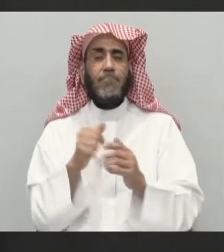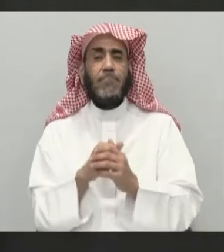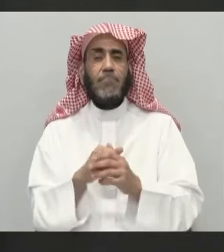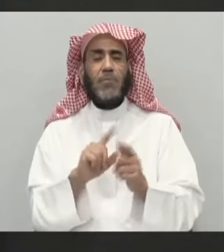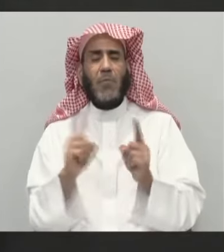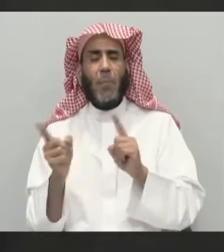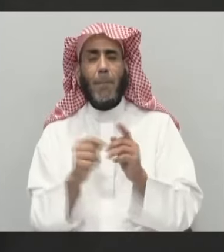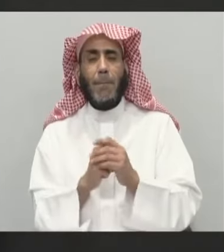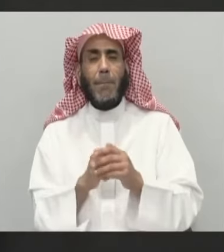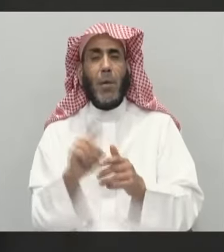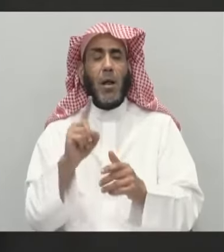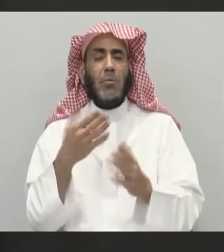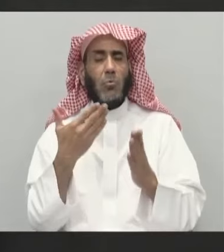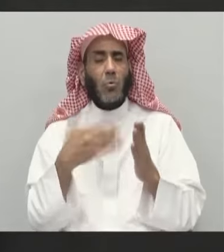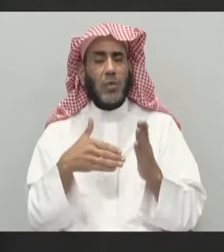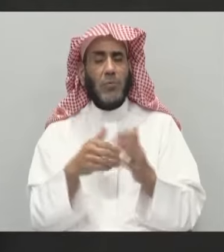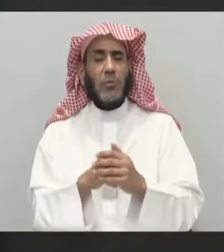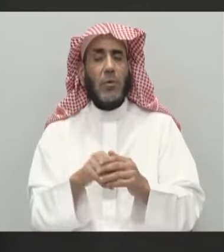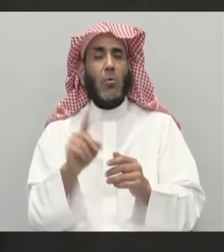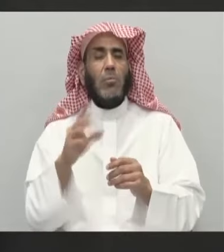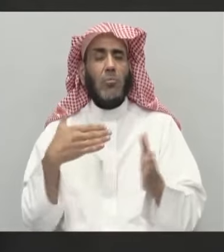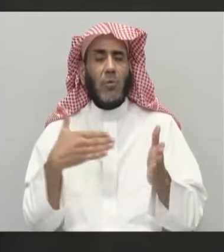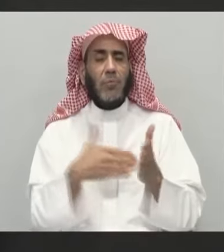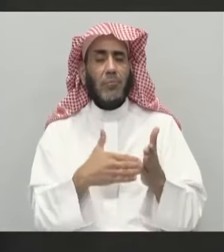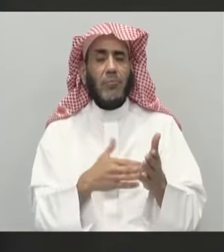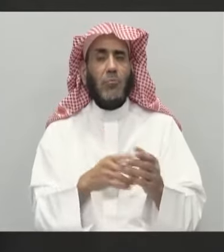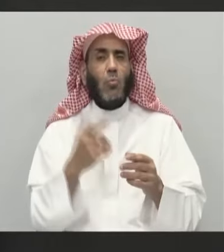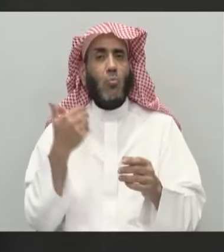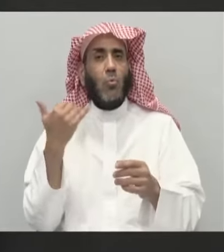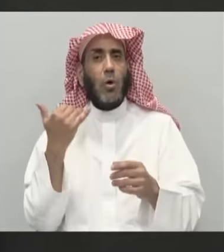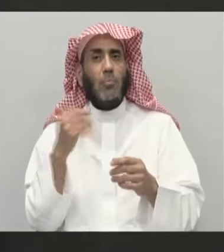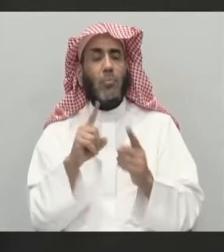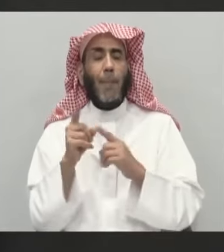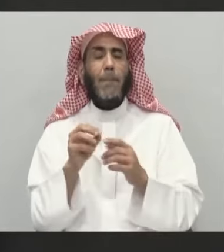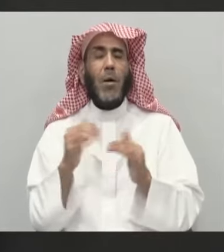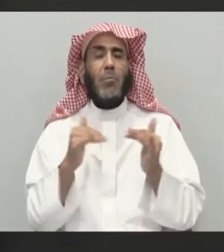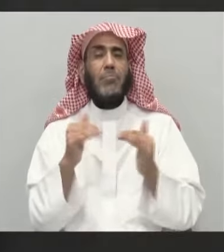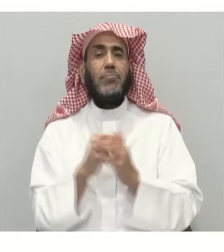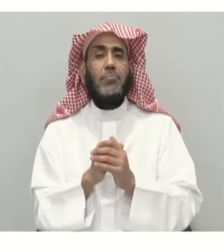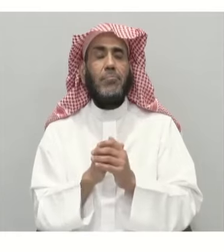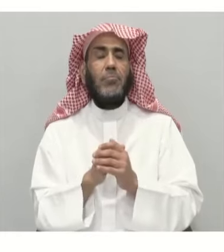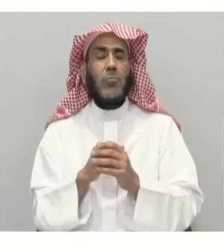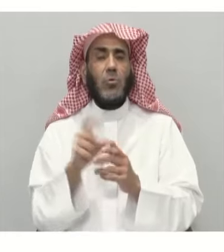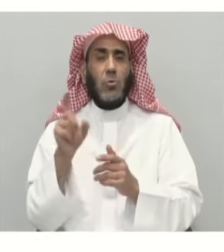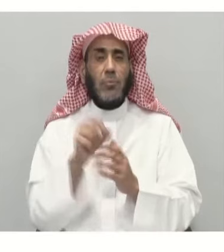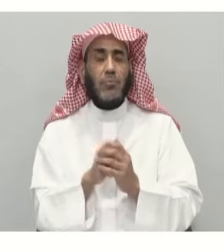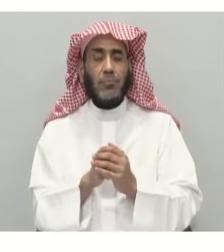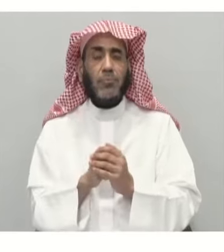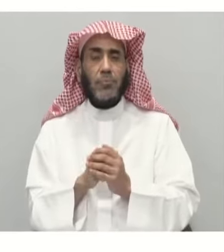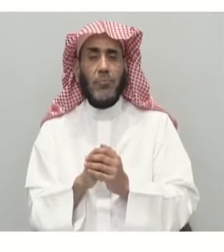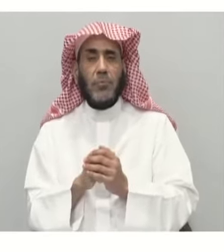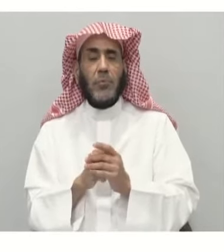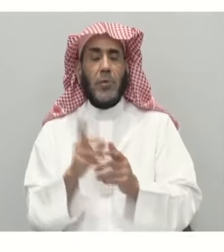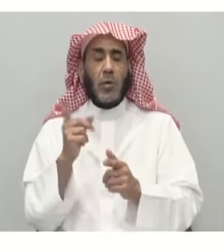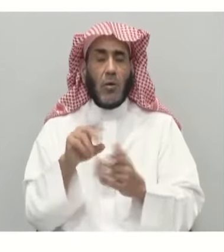التفريق ما بين الهمزه المتوسطه والهمزه المتطرفه وتراعي فيها المعيار الموجود عند عندي في هذا السؤال اذا